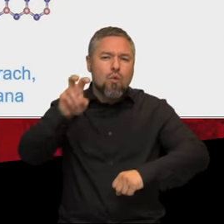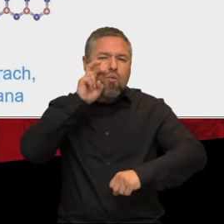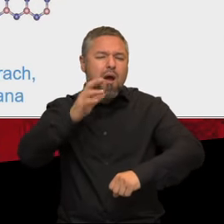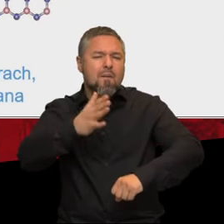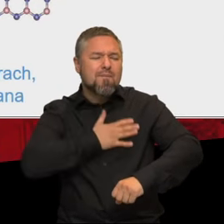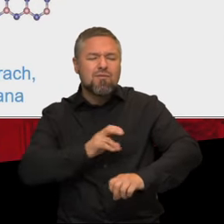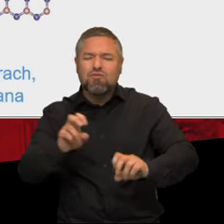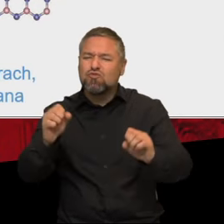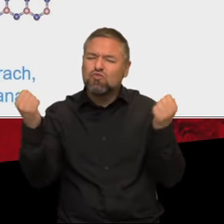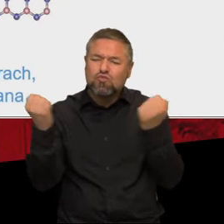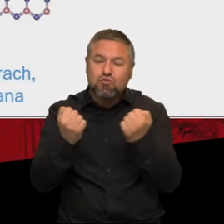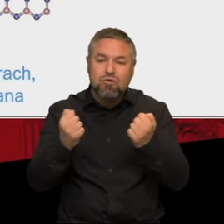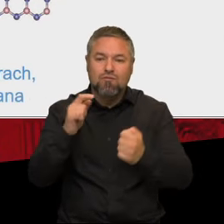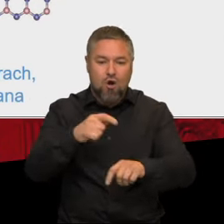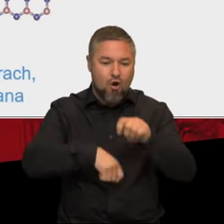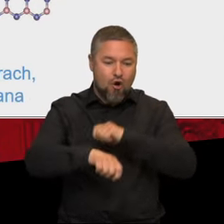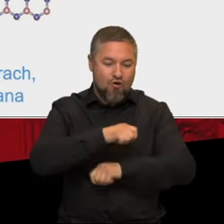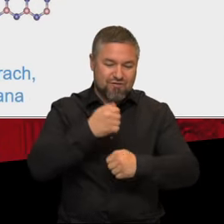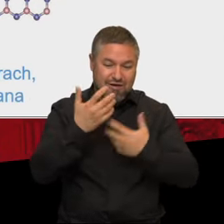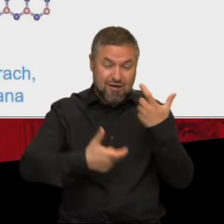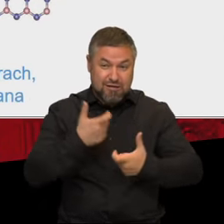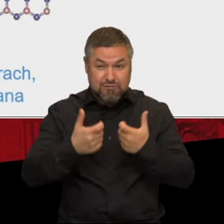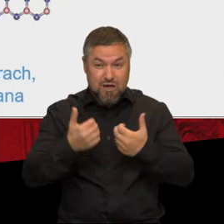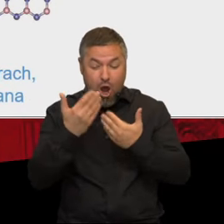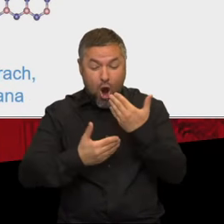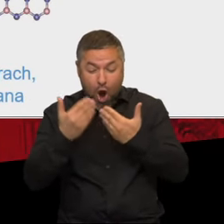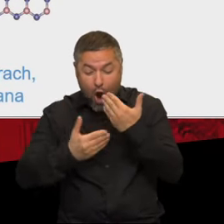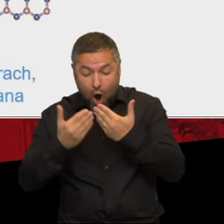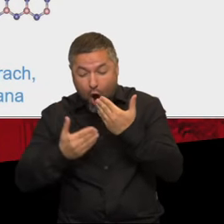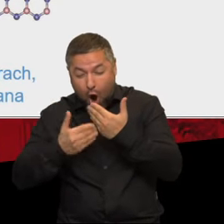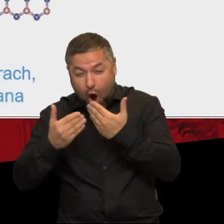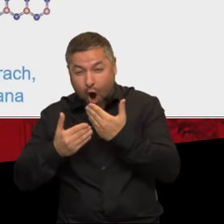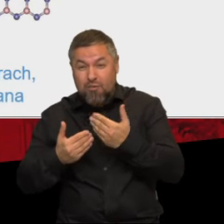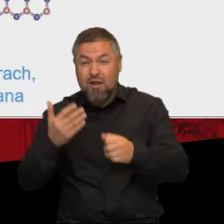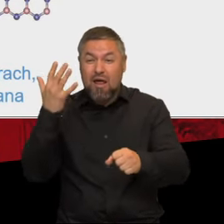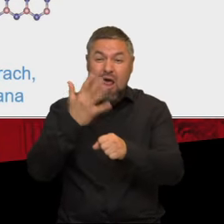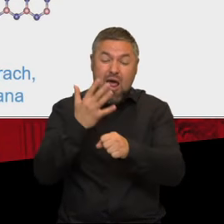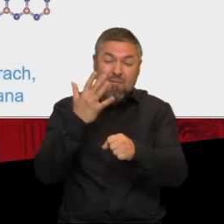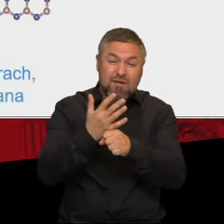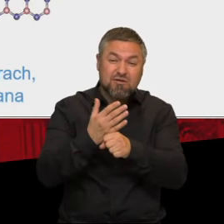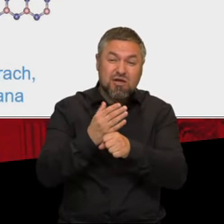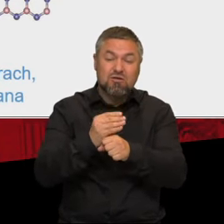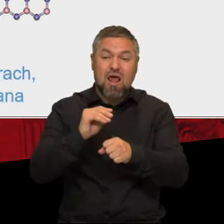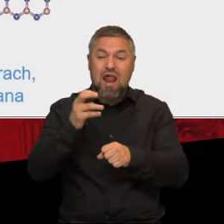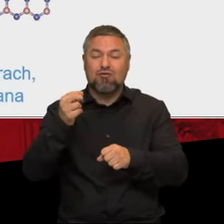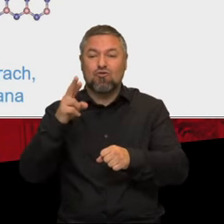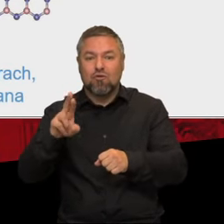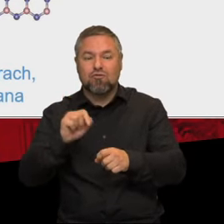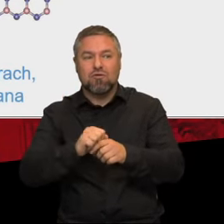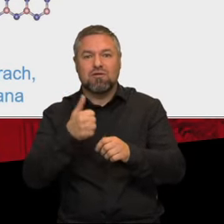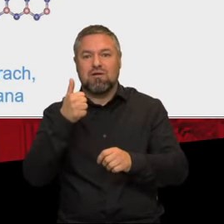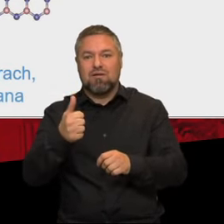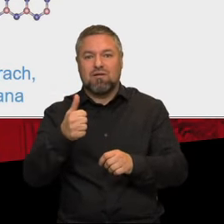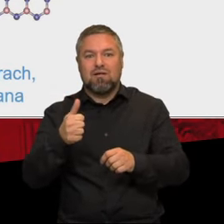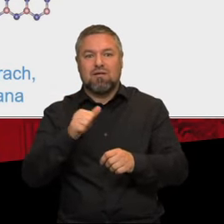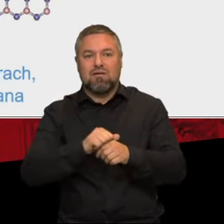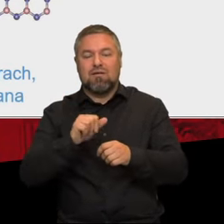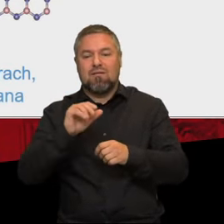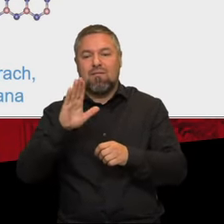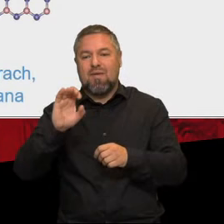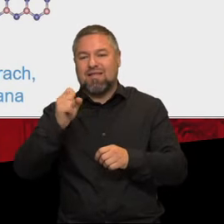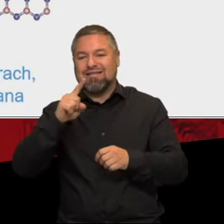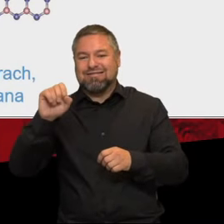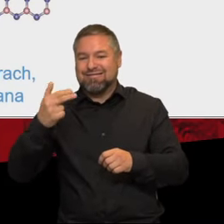dostępny, bylibyśmy w stanie, rozwiązując to równanie numerycznie, policzyć zaledwie 50 elektronów, to jest wielkość cząsteczki benzenu mniej